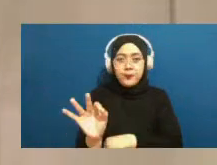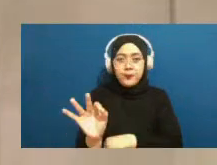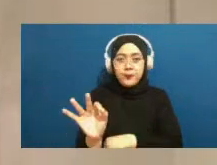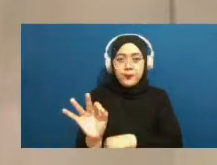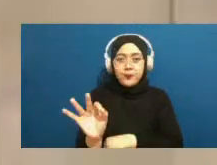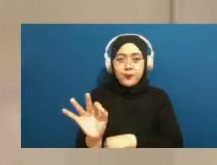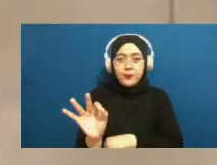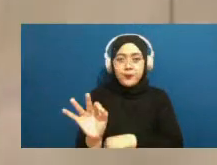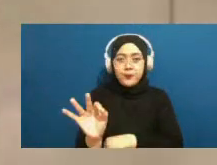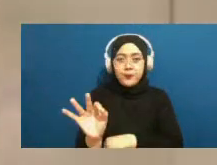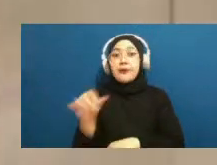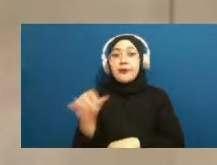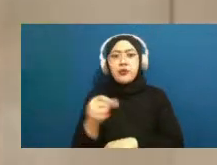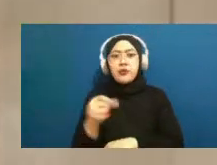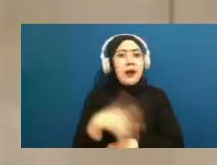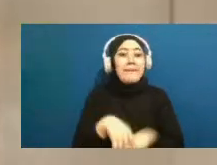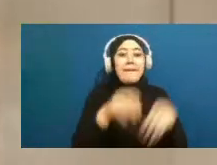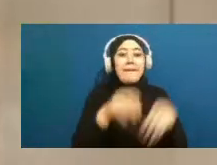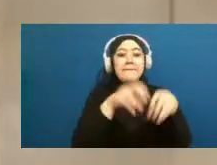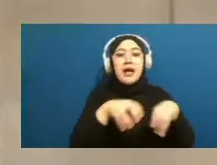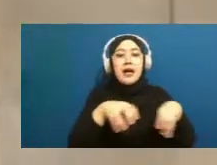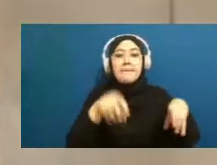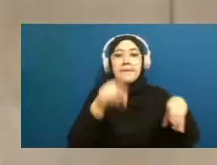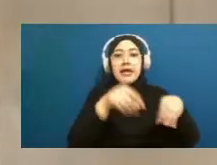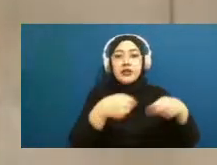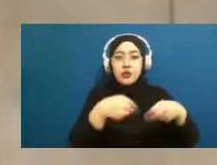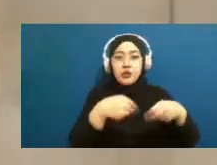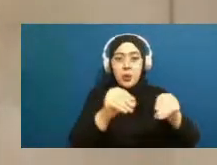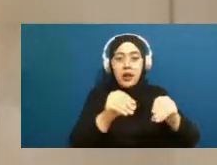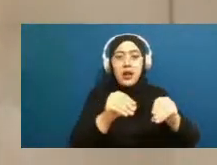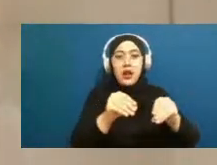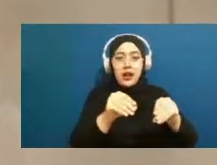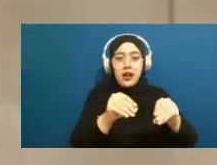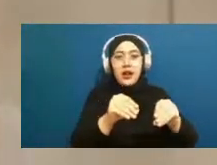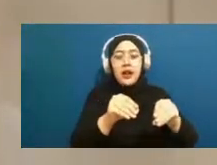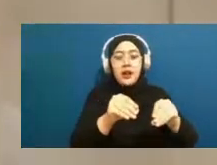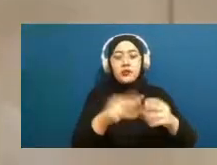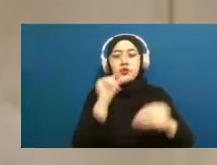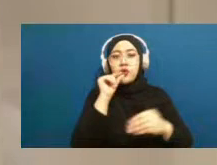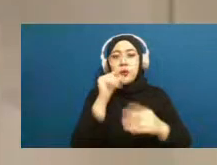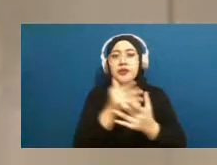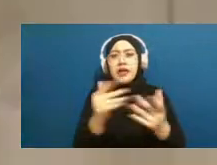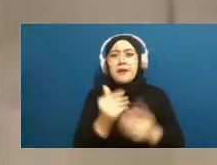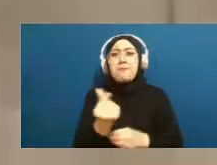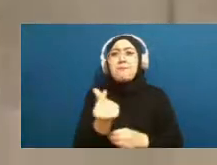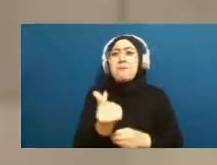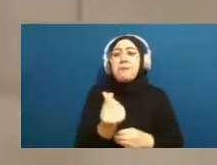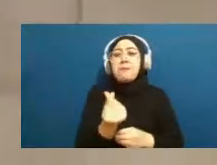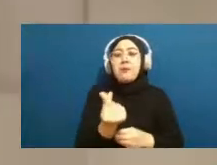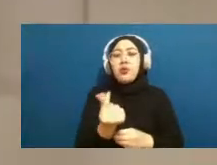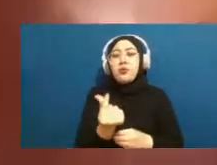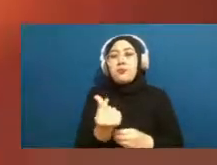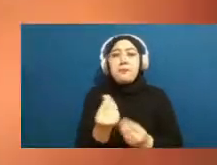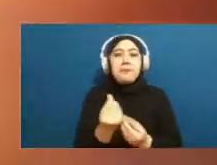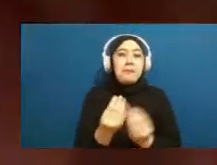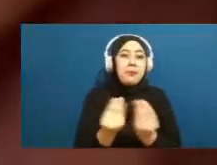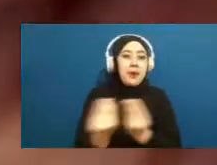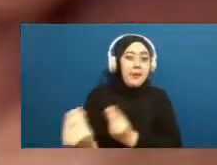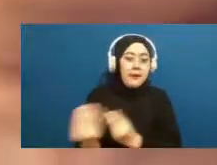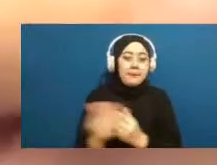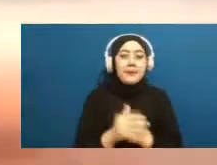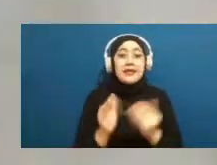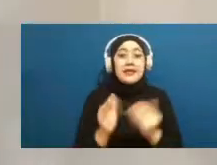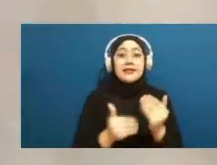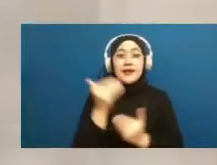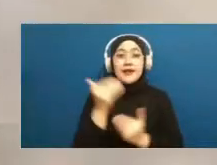itu berapa harga jual yang akan kita tawarkan kepada masyarakat, kepada konsumen kita gitu ya. Nah, setelah itu baru nanti